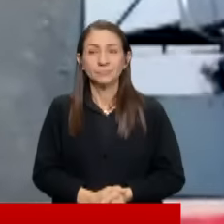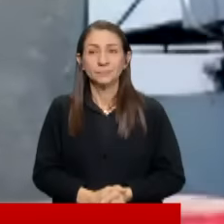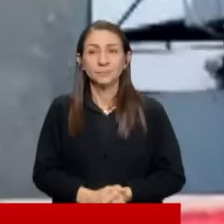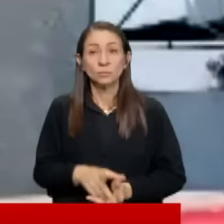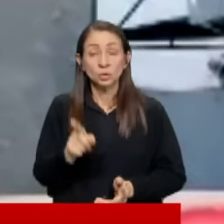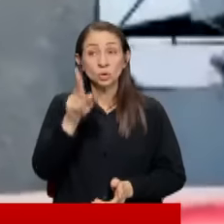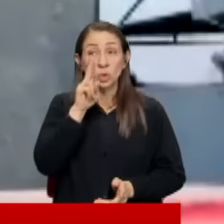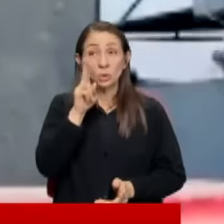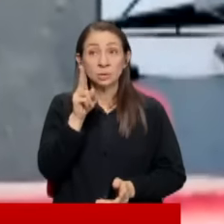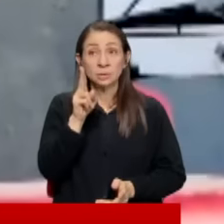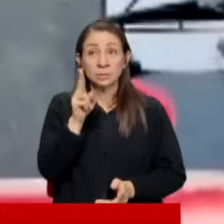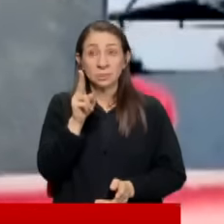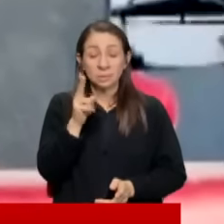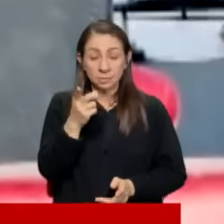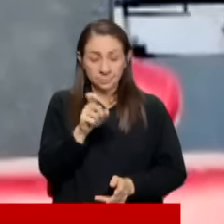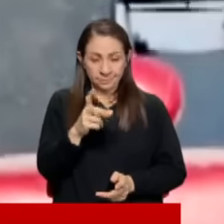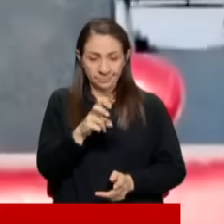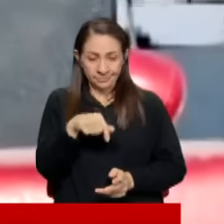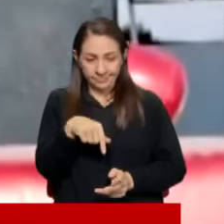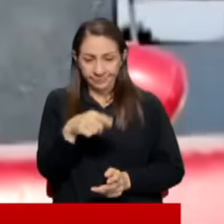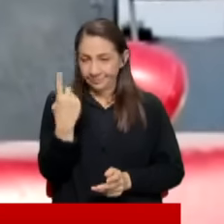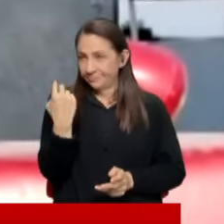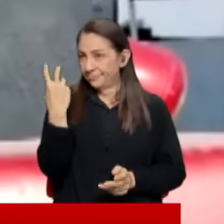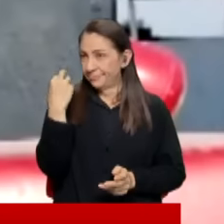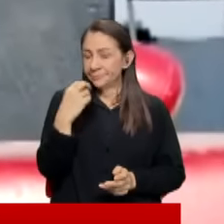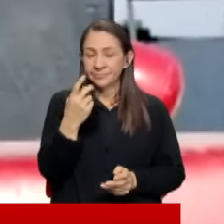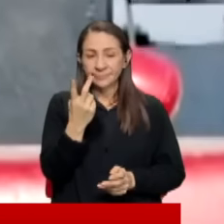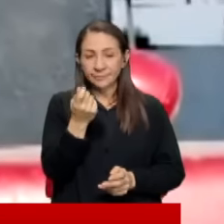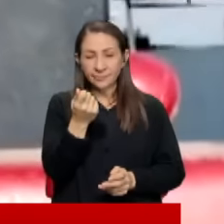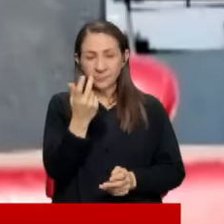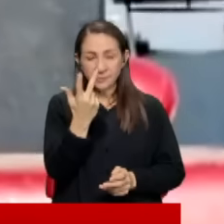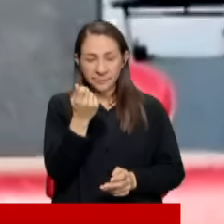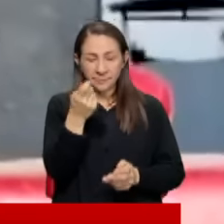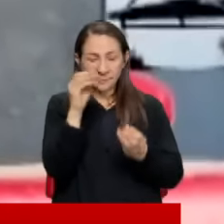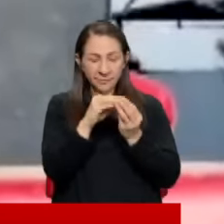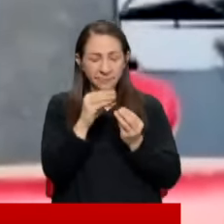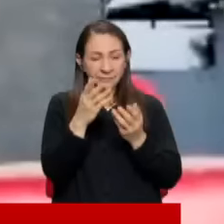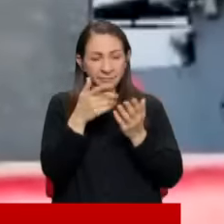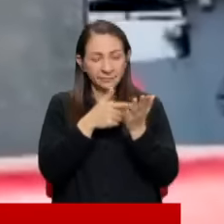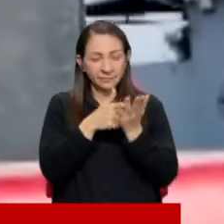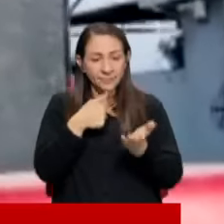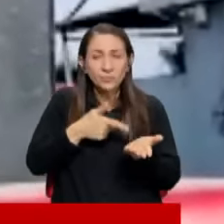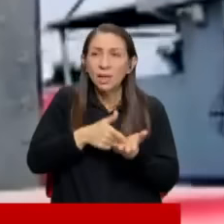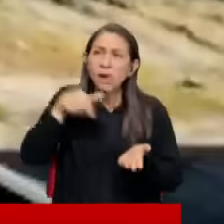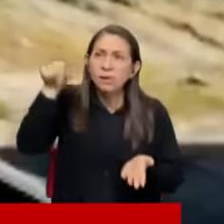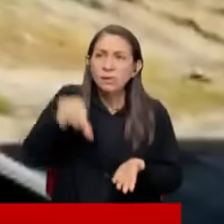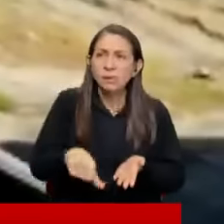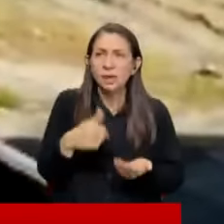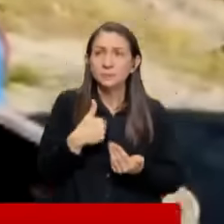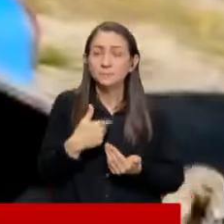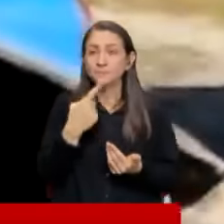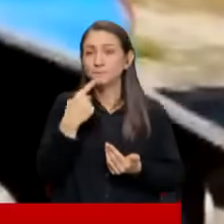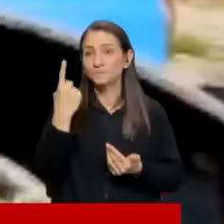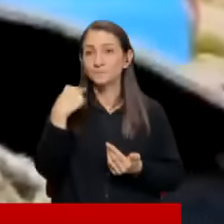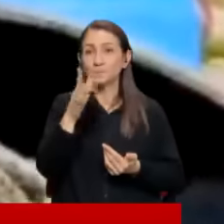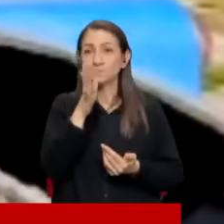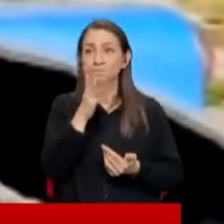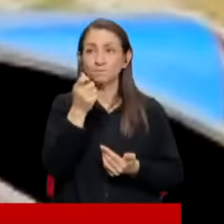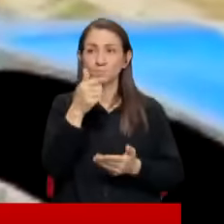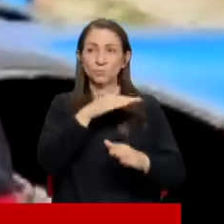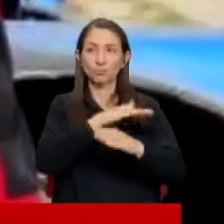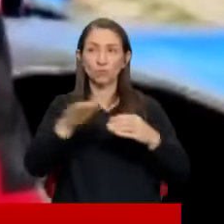son yıldır, son aylarda hatta gelen şu 2-3 liralık zamlar, yani tarlayı süremez hale geldik. Geçen yıl 500